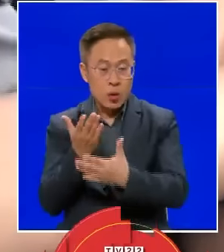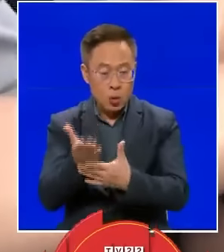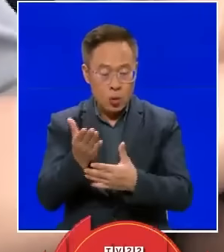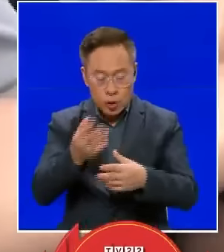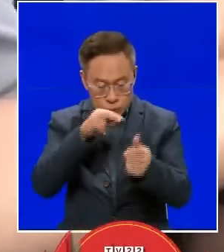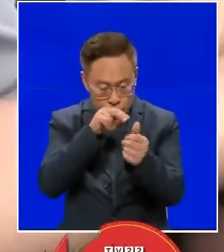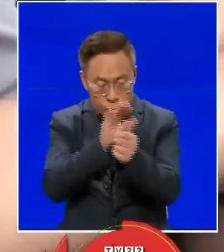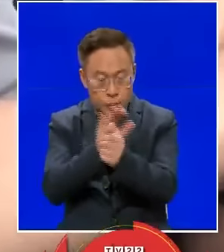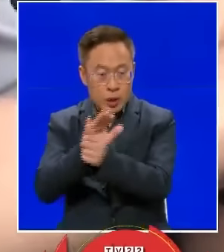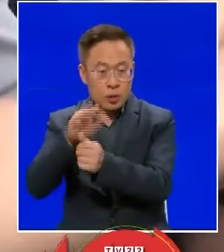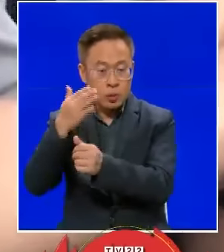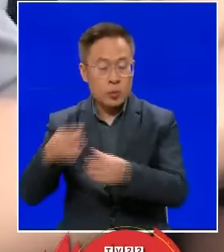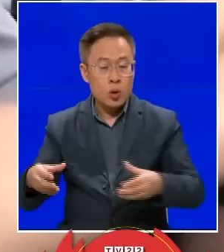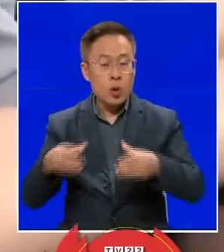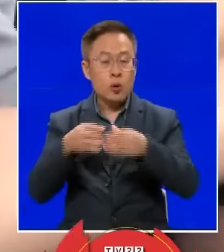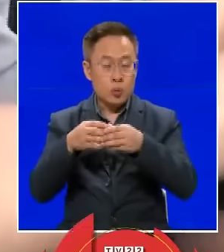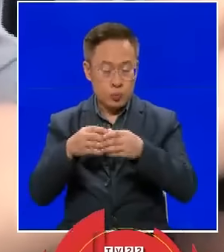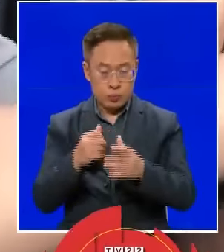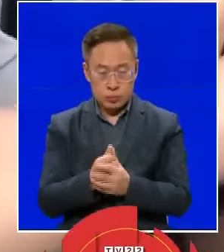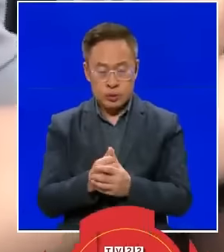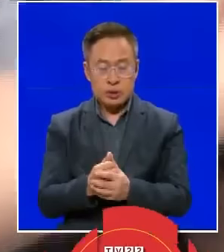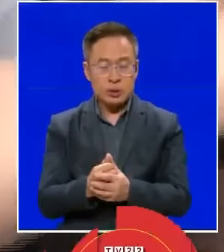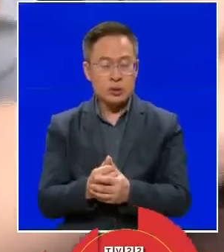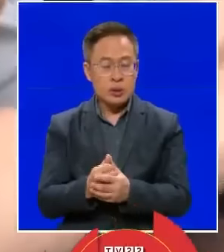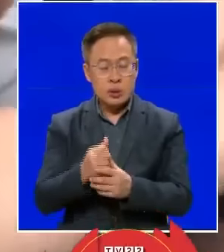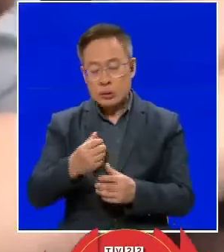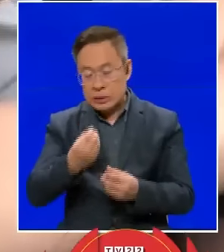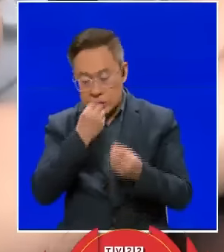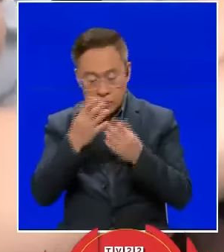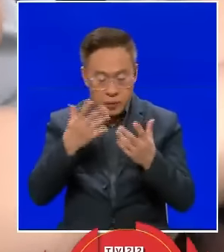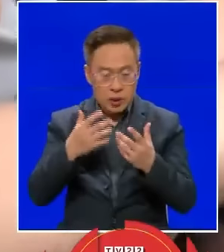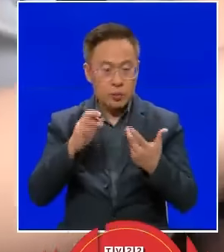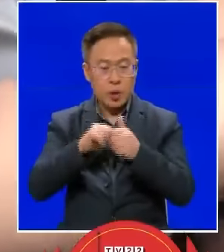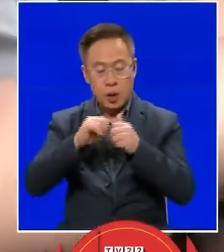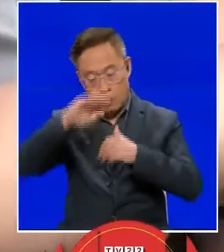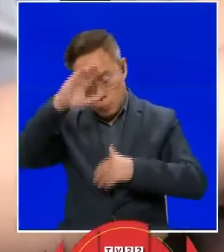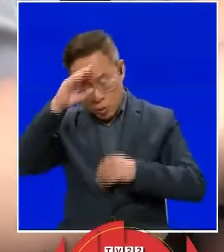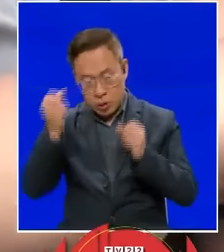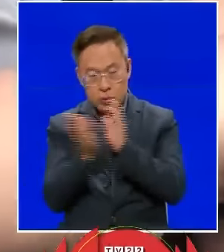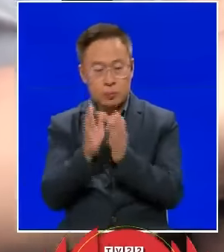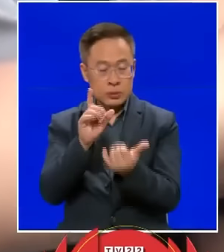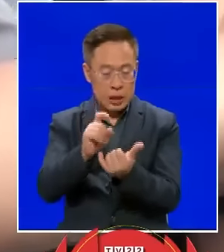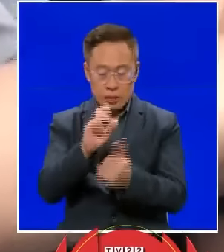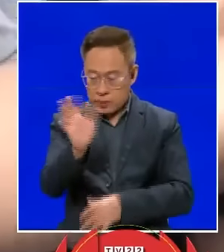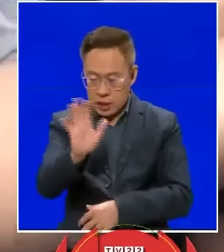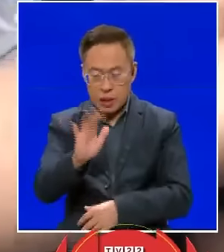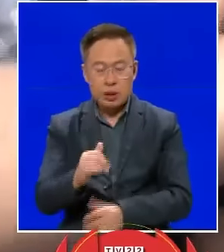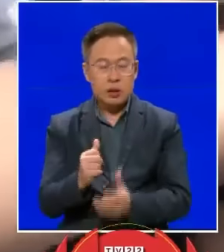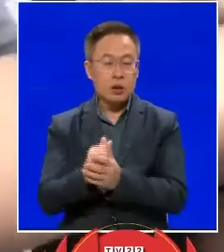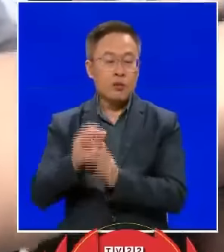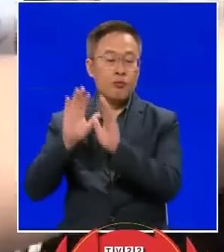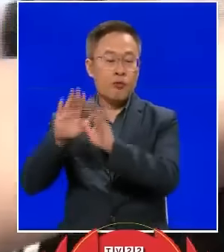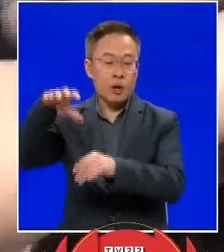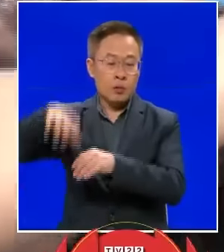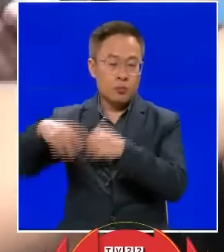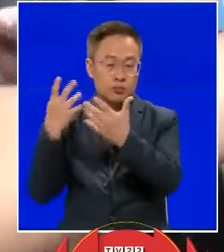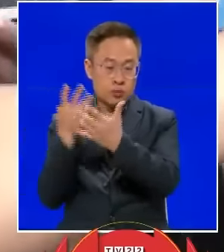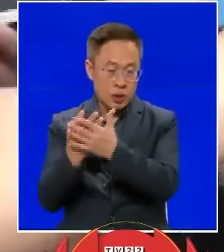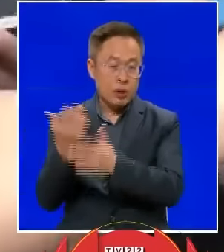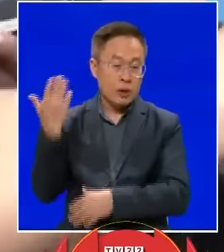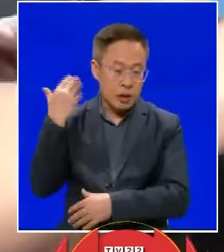ยิ่งผู้ที่ยังเป็นเพียงผู้ต้องหาไม่ให้ได้รับอันตรายถึงชีวิตจากการเรียกร้องสิทธิ์ด้วยตระหนักในสิทธิและเสรีภาพของประชาชน